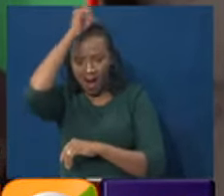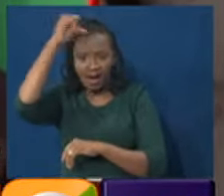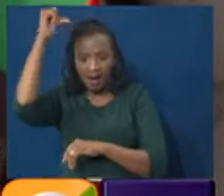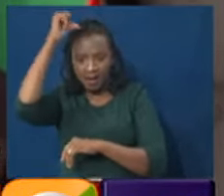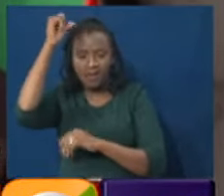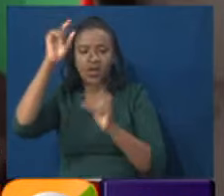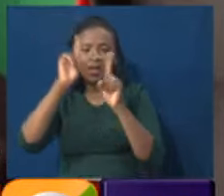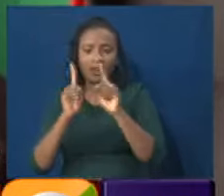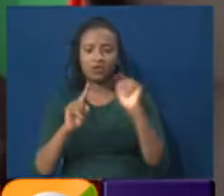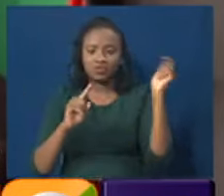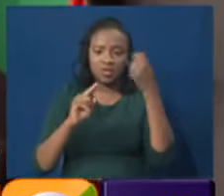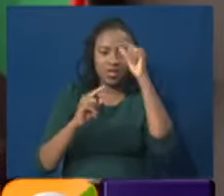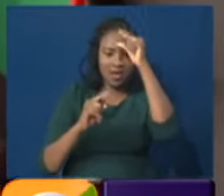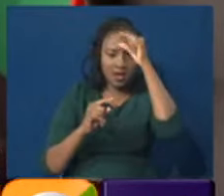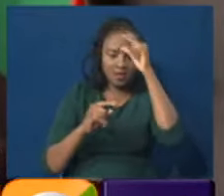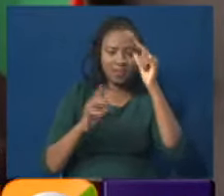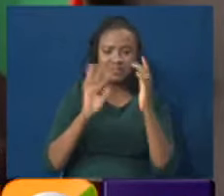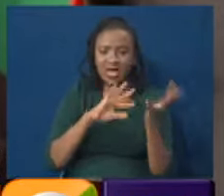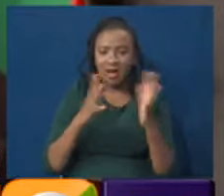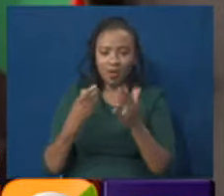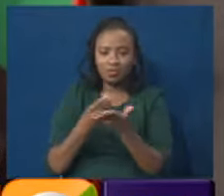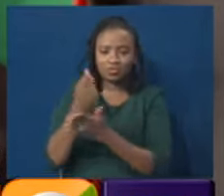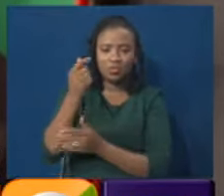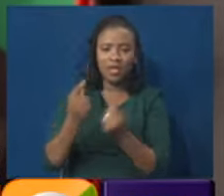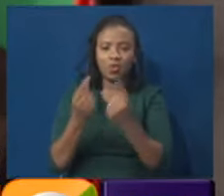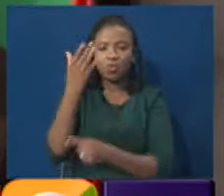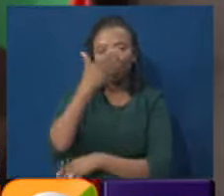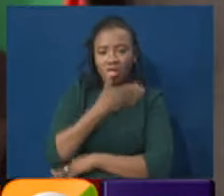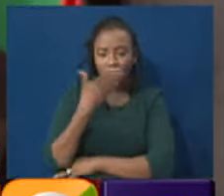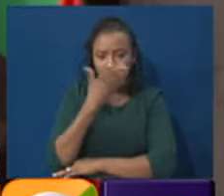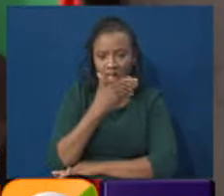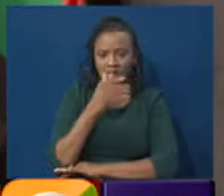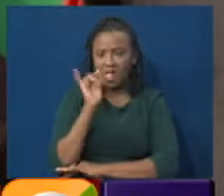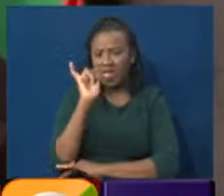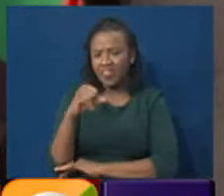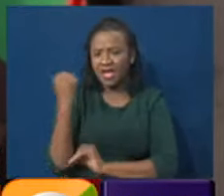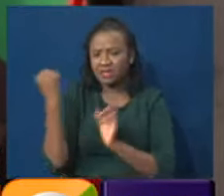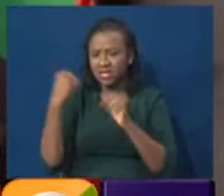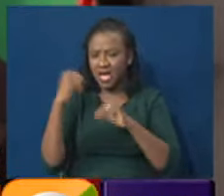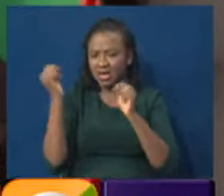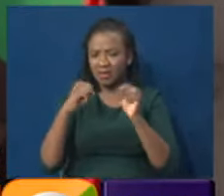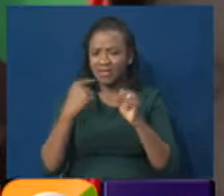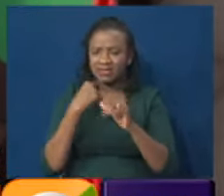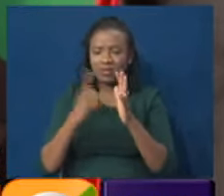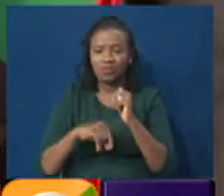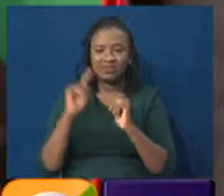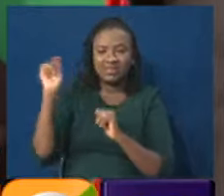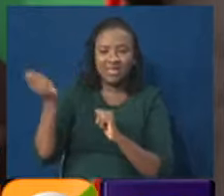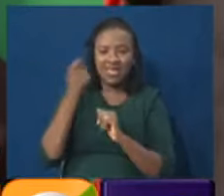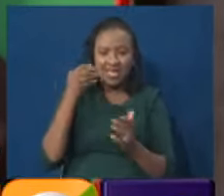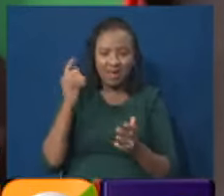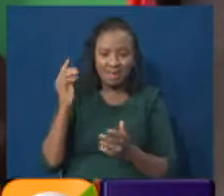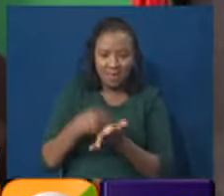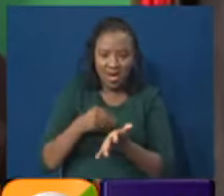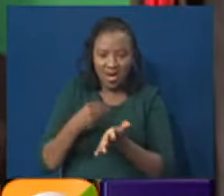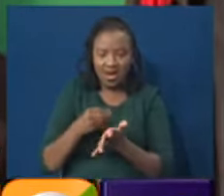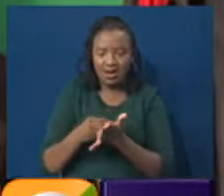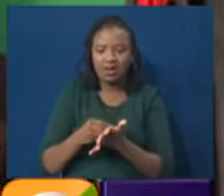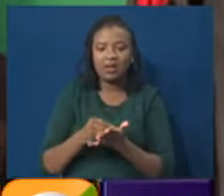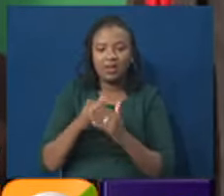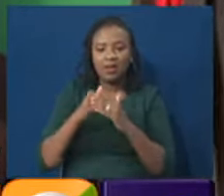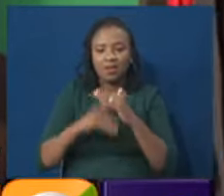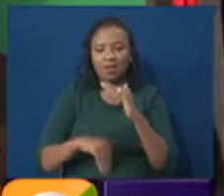Kenya kuhusu ununuzi wa mafuta. Na tuliambiwa ati shilingi ya Kenya itashuka itakuwa chini ya